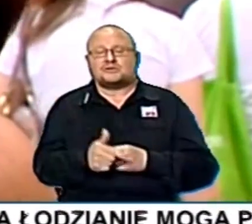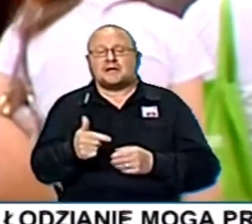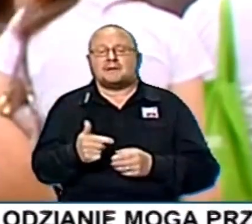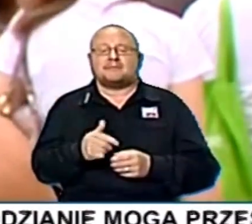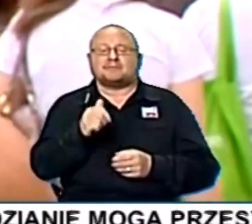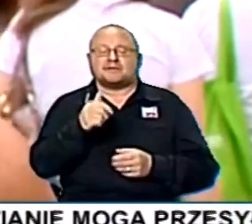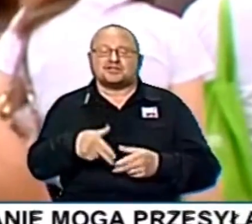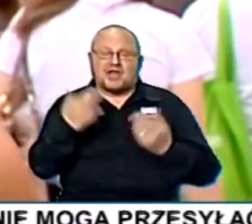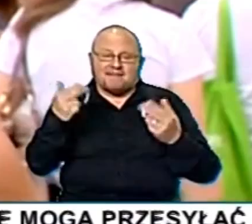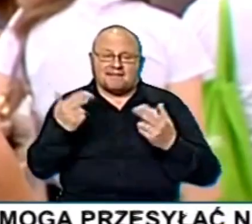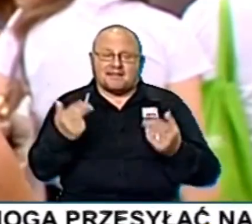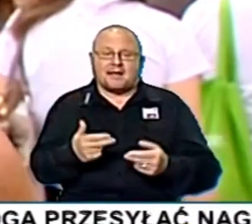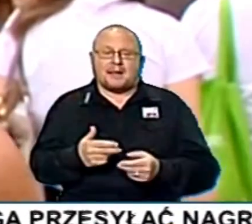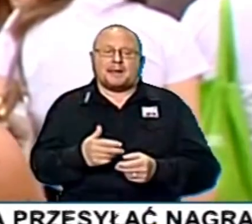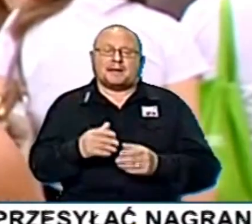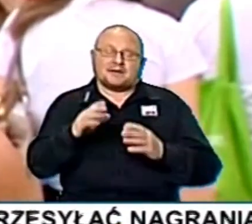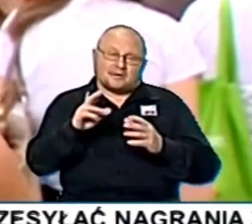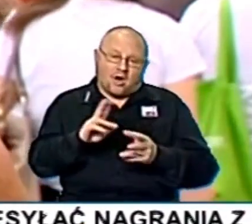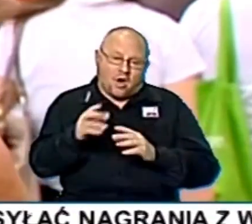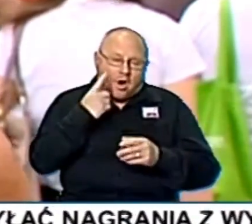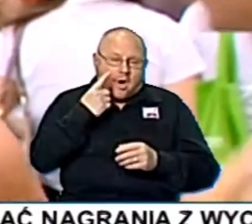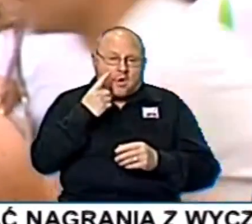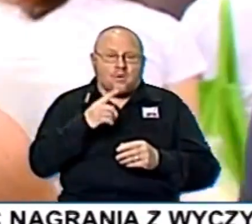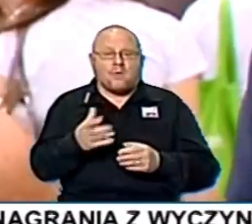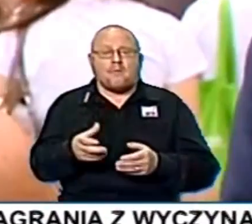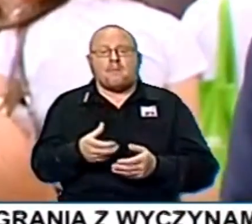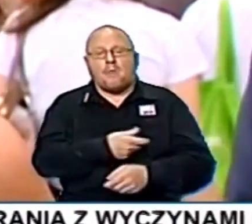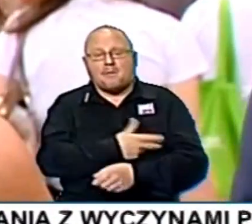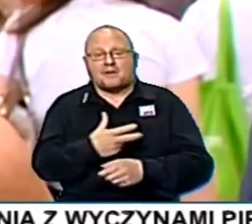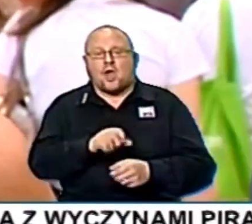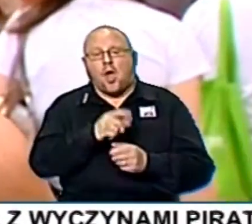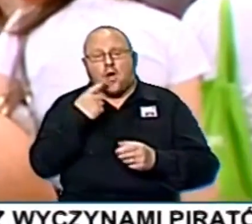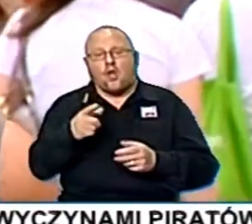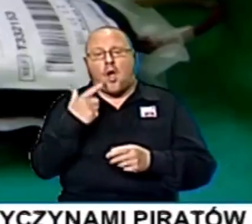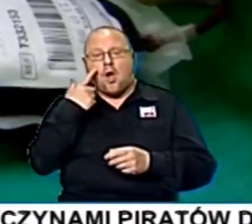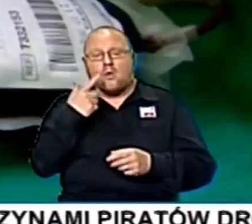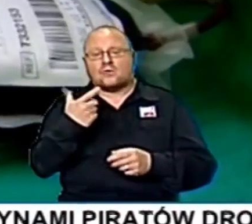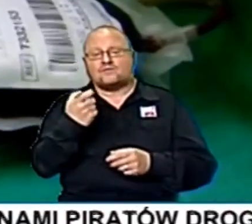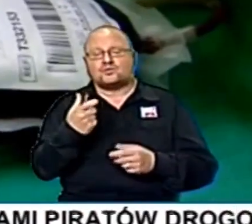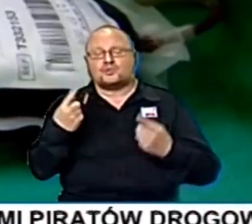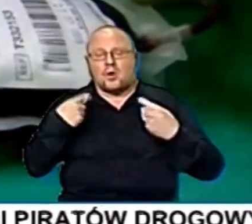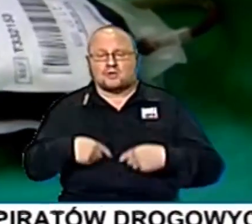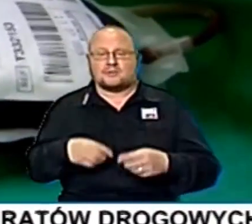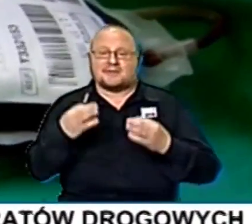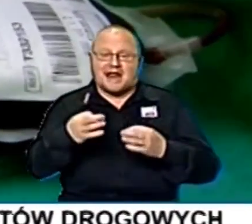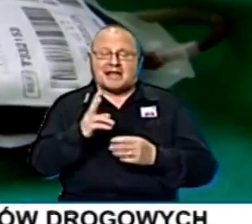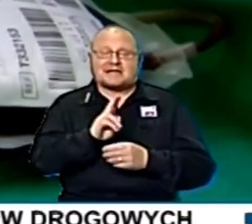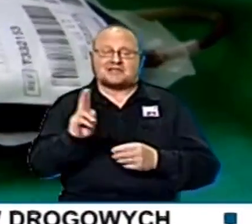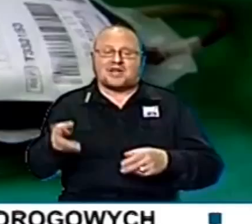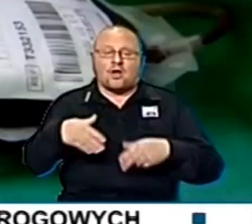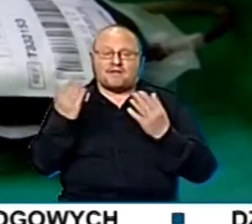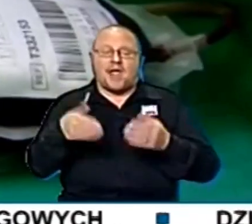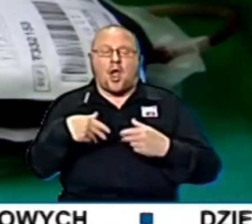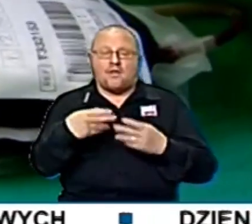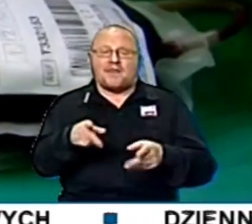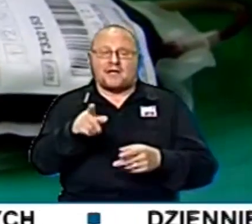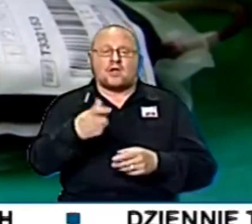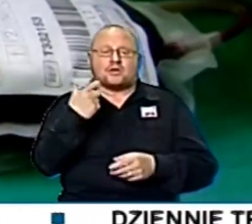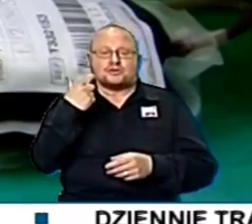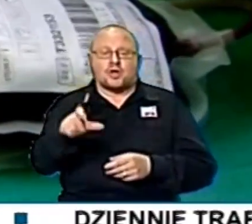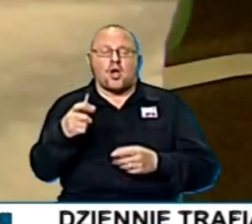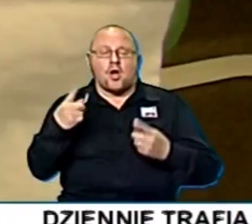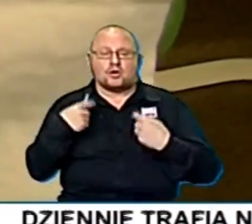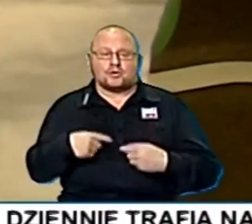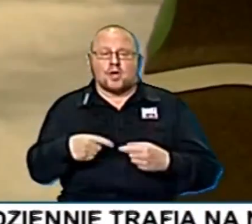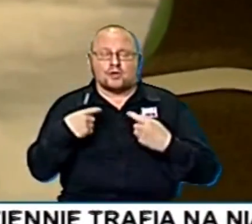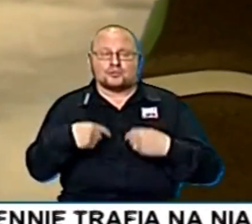musielibyśmy dziennie tak szacunkowo pobierać krew od około 200 osób. Teraz każdego dnia oddaje ją nieco ponad 100